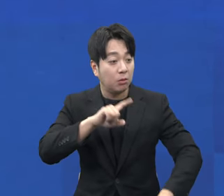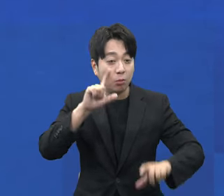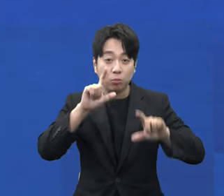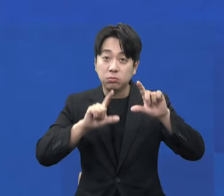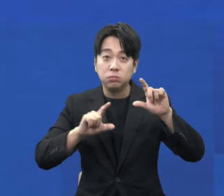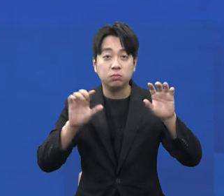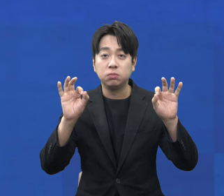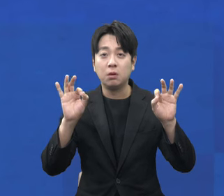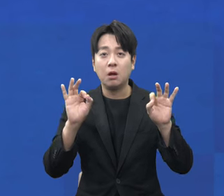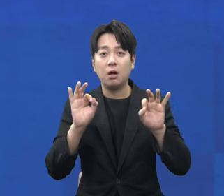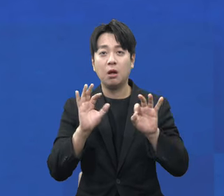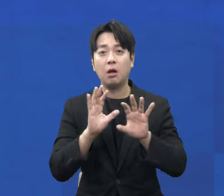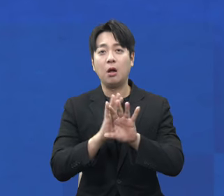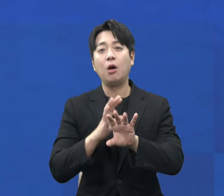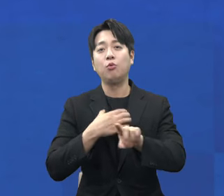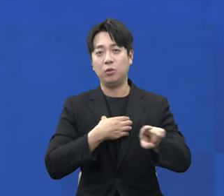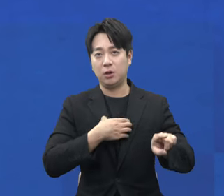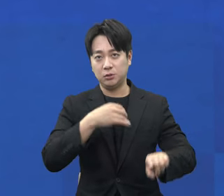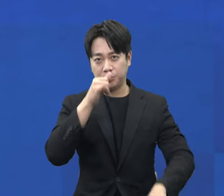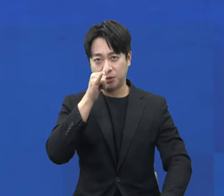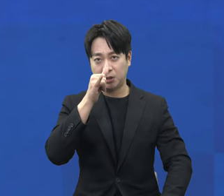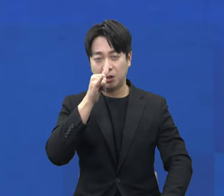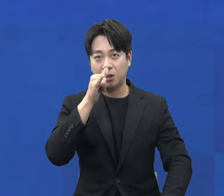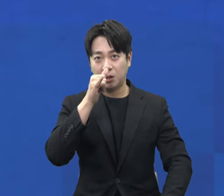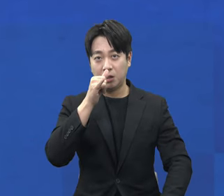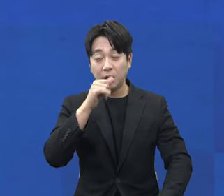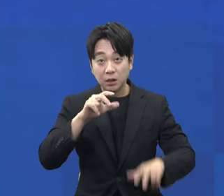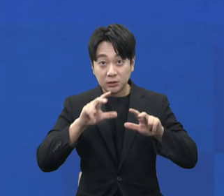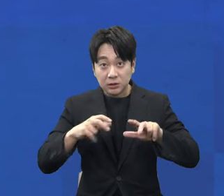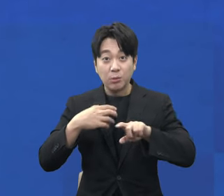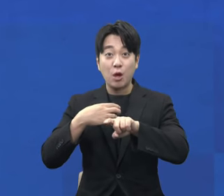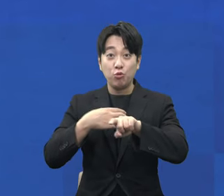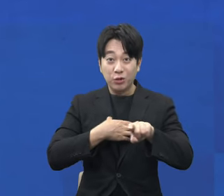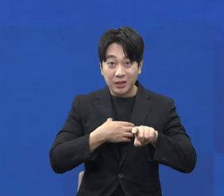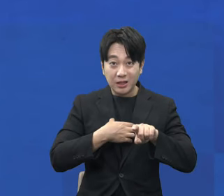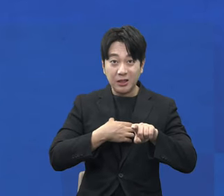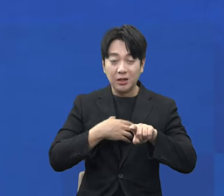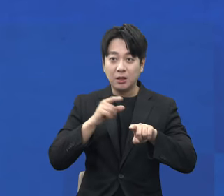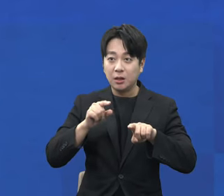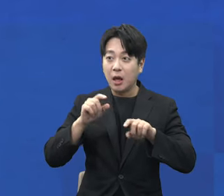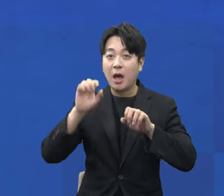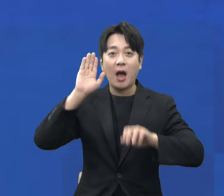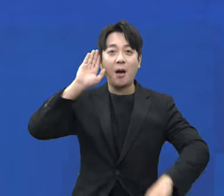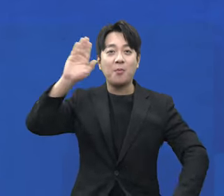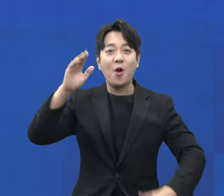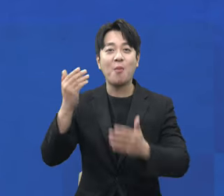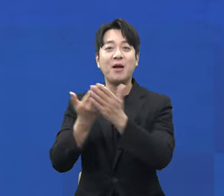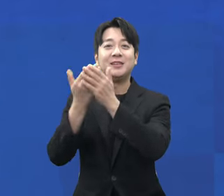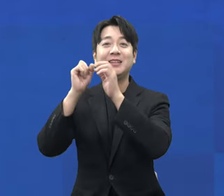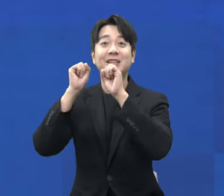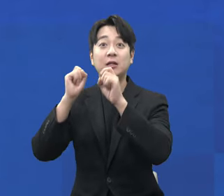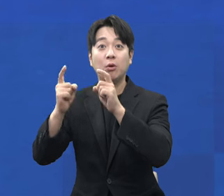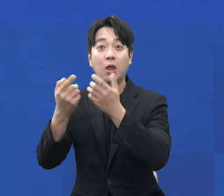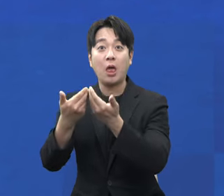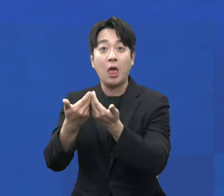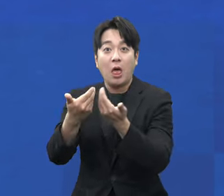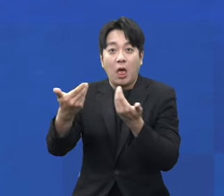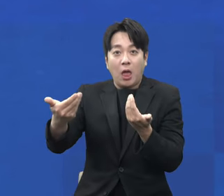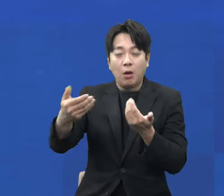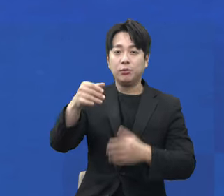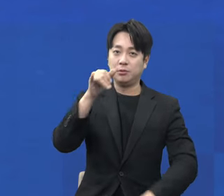말았습니다. 우리의 기회와 미래는 점점 더 멀어지고 있습니다. 우리의